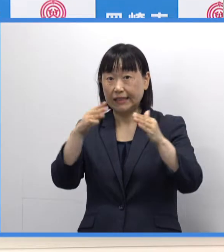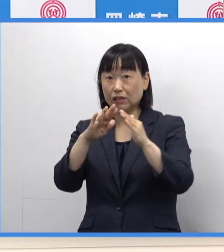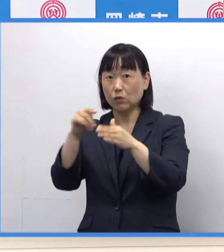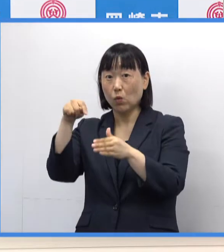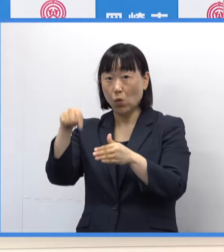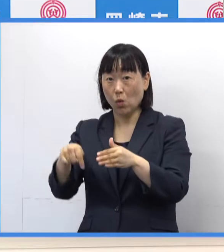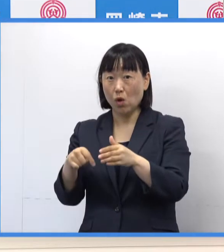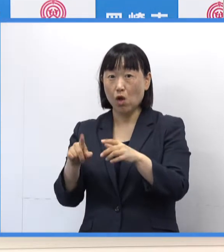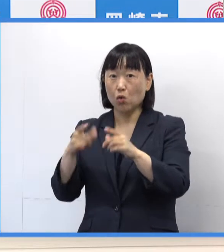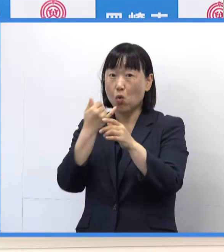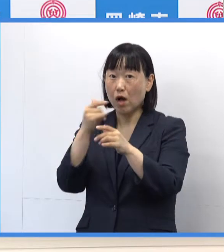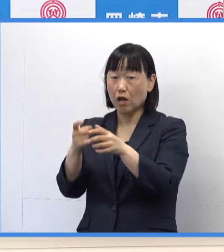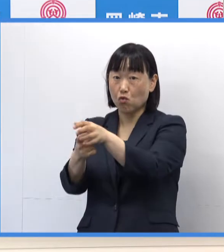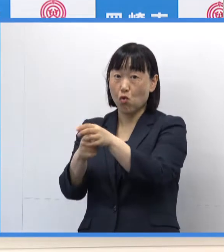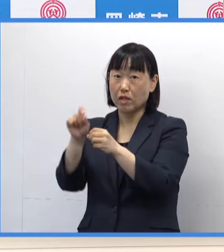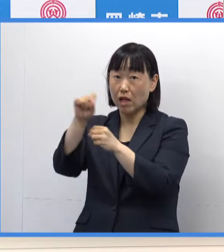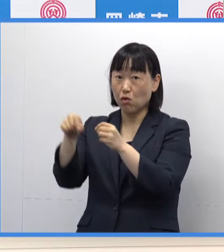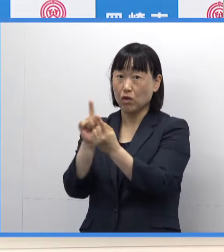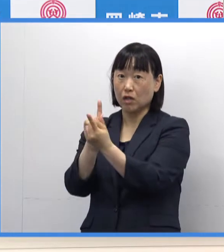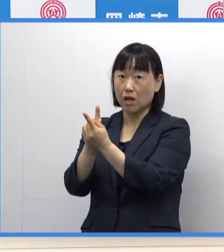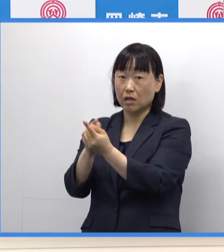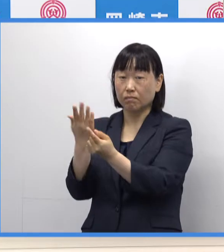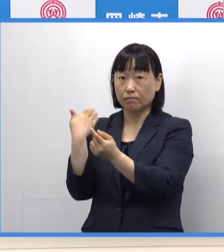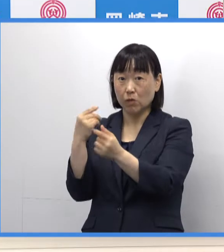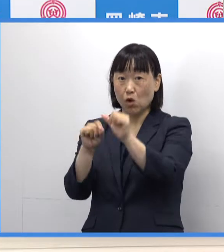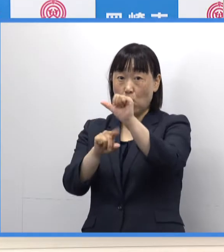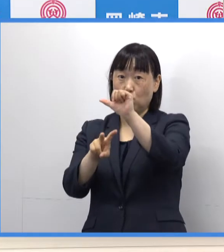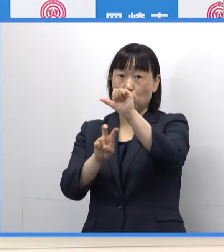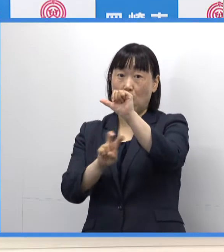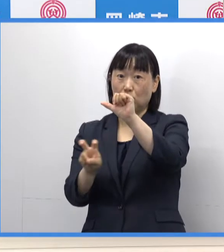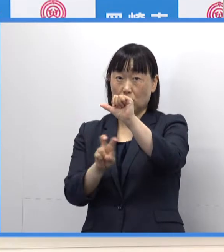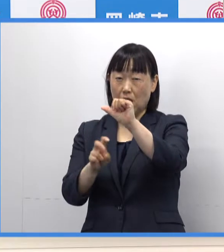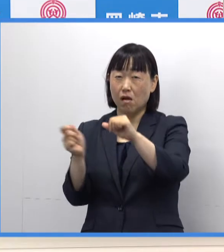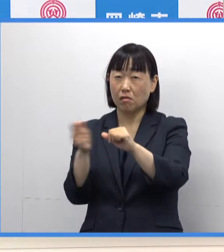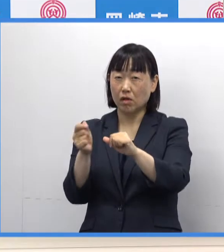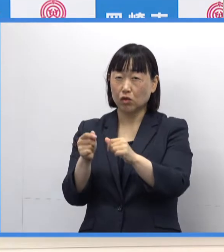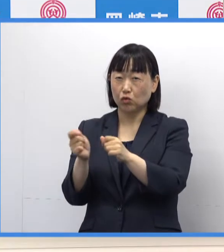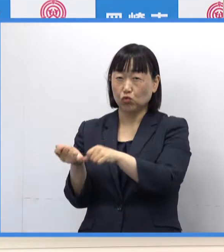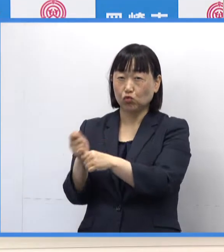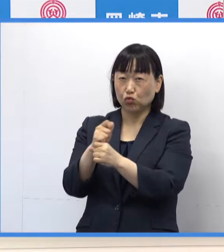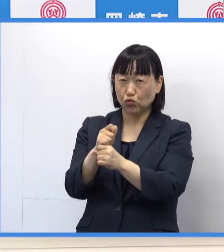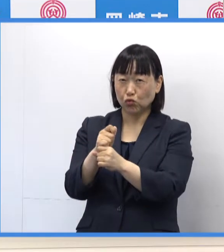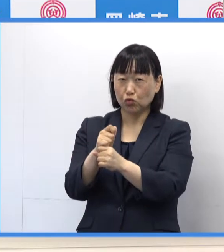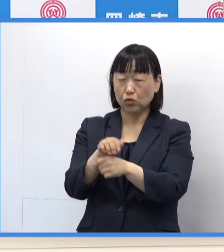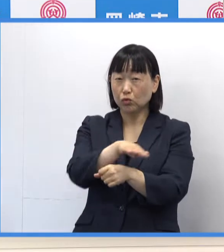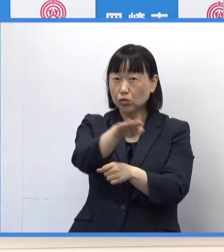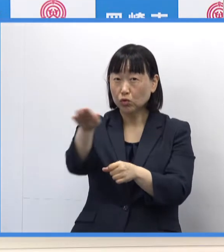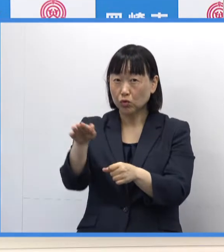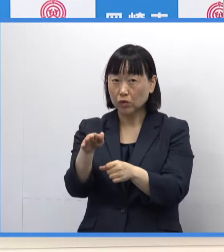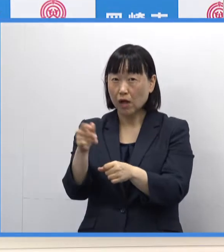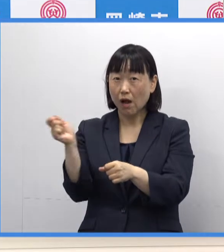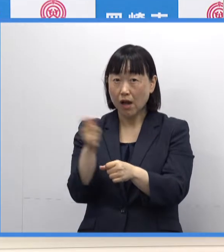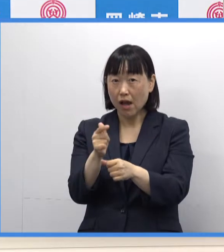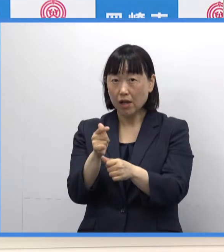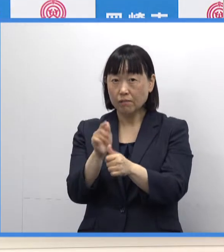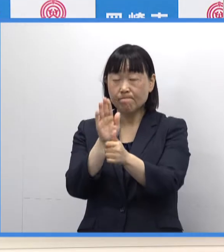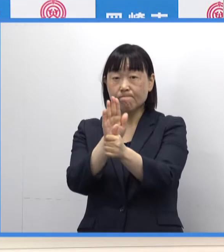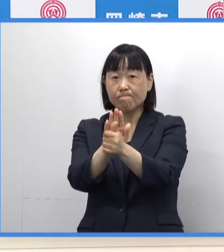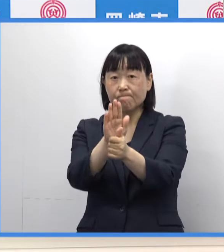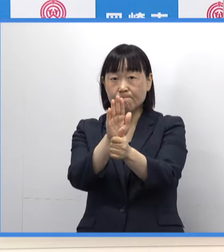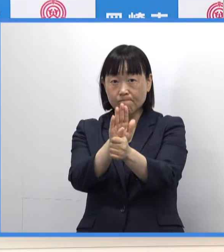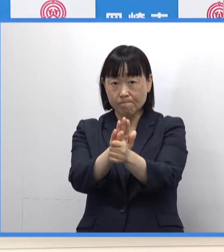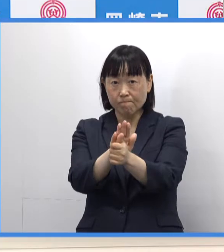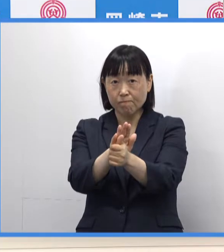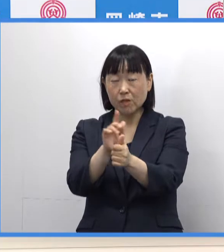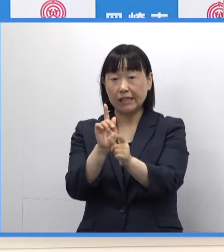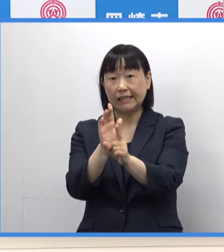東海農政局に対し、先月20日に早急な復旧と用水利用者への一刻も早い救済支